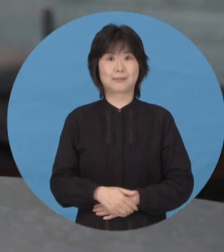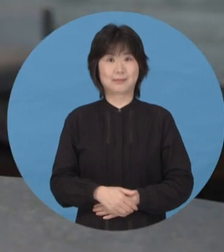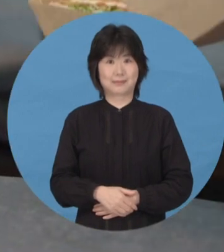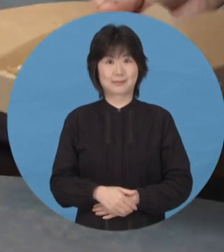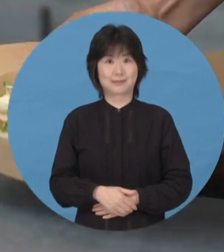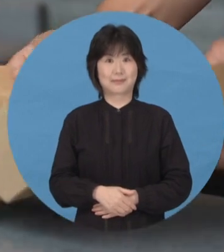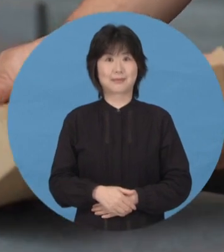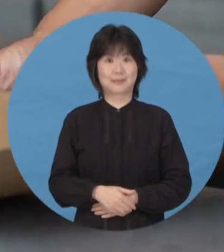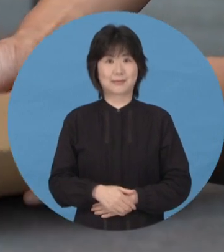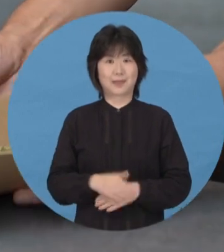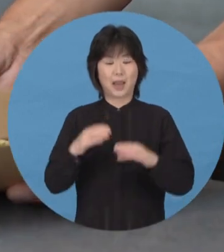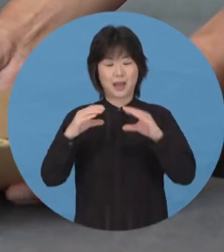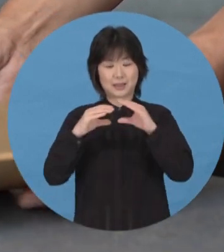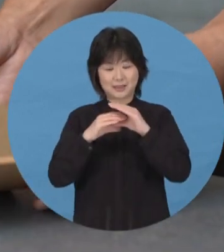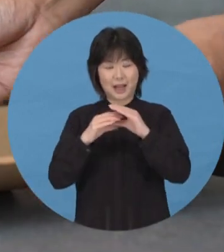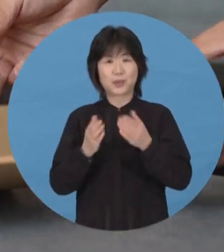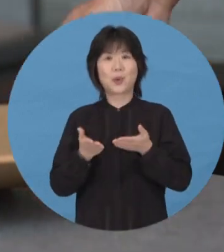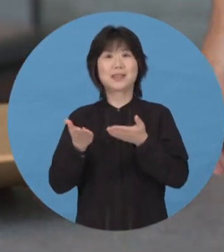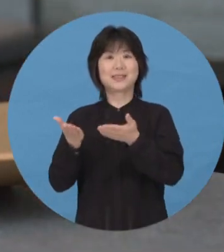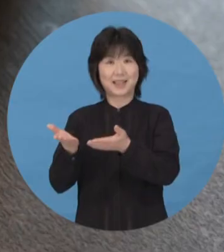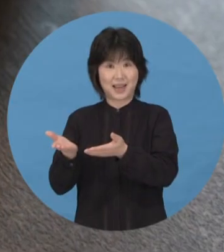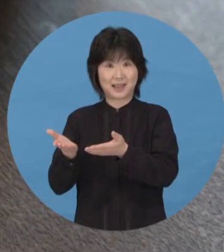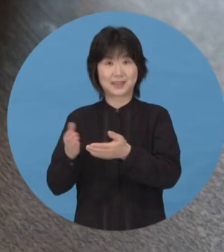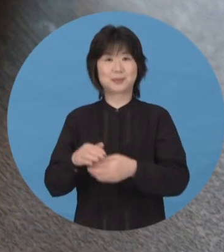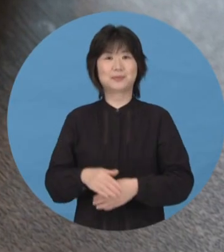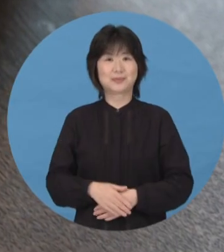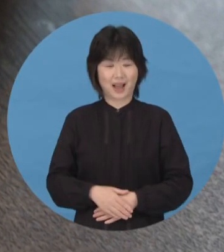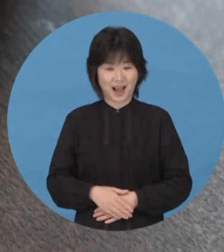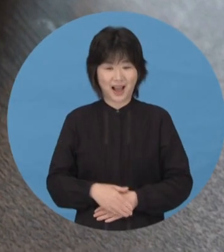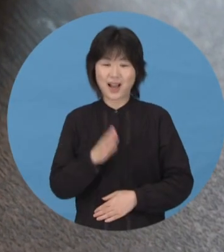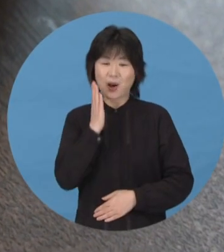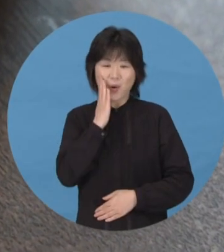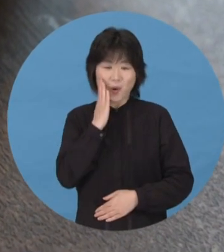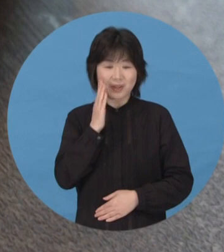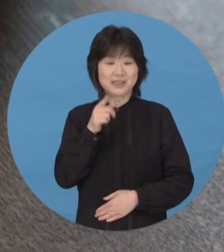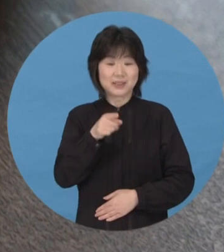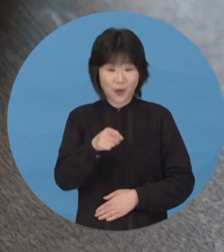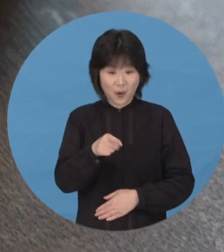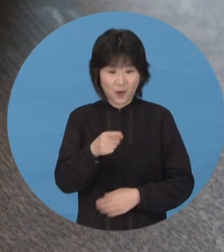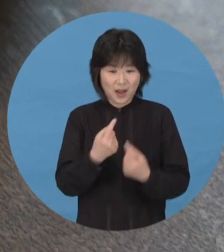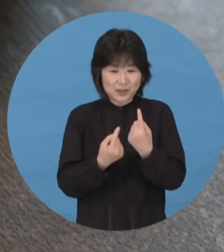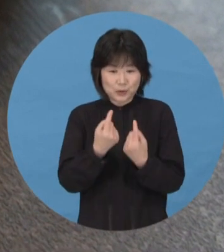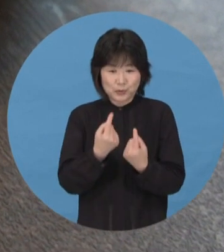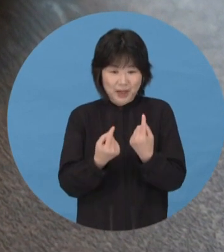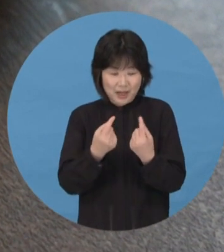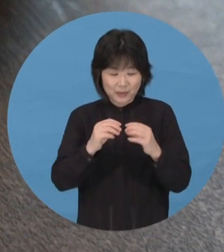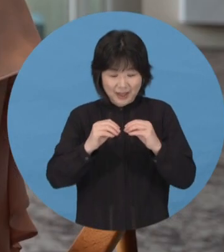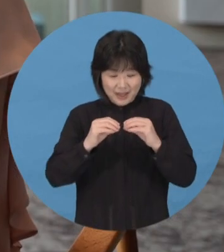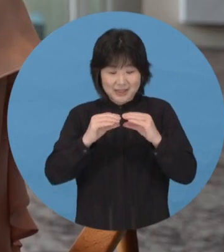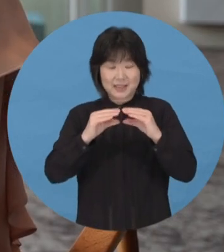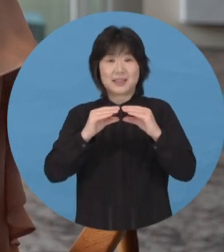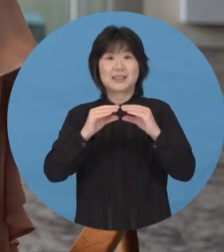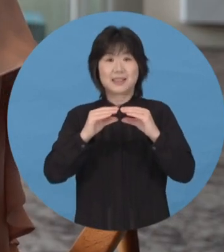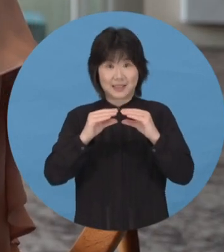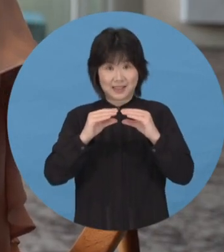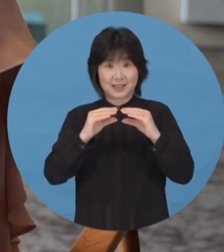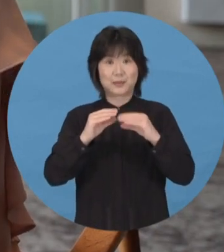こちらブロッコリースーパースプラウトのサンドイッチになります。 おいしそう、ぎっしりですね。